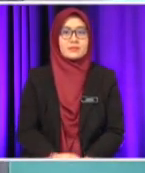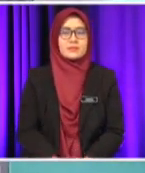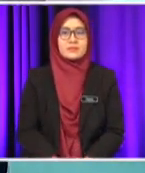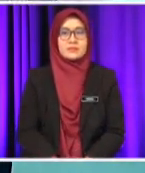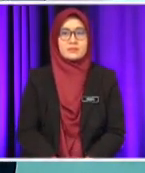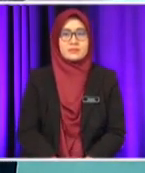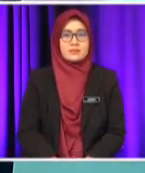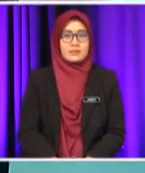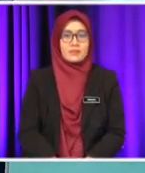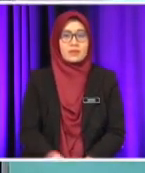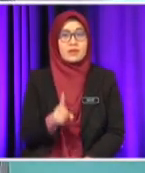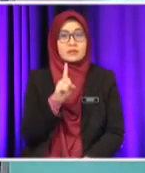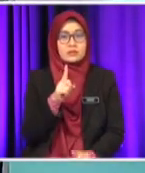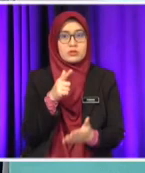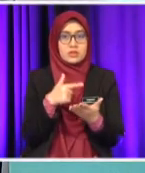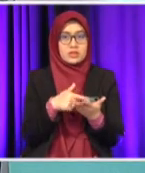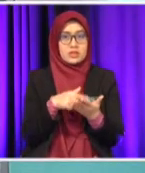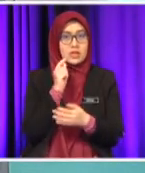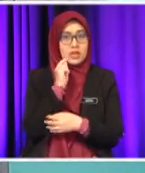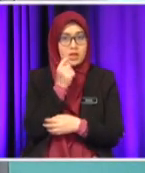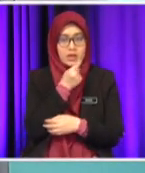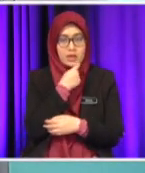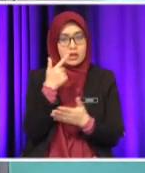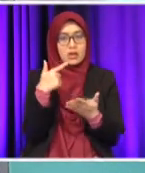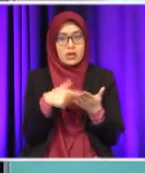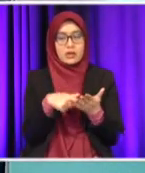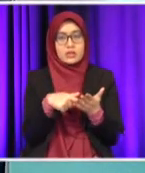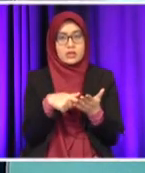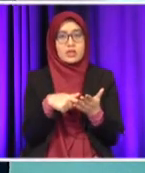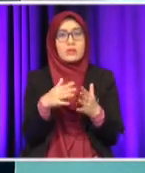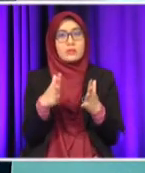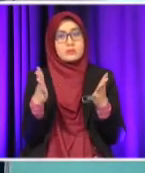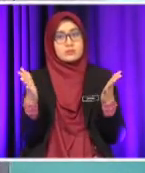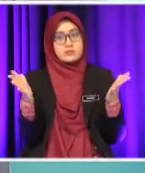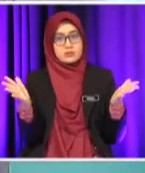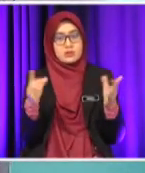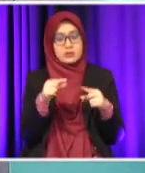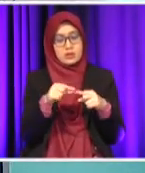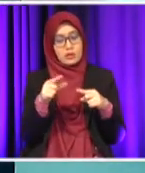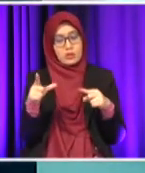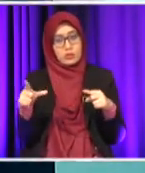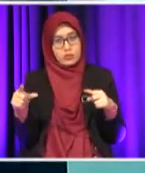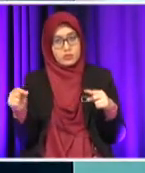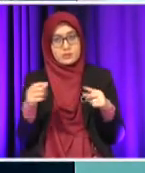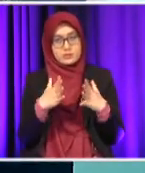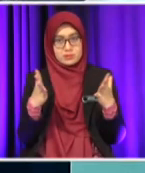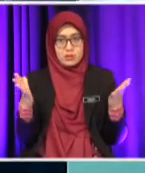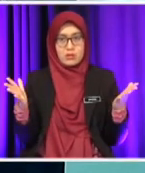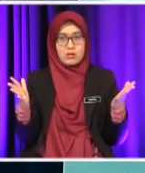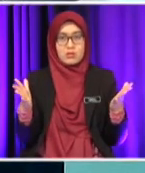satu lagi ternyata ini dia lebih besar daun dia dibanding dengan water water Lily oke